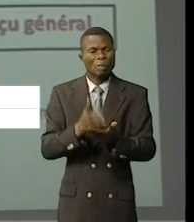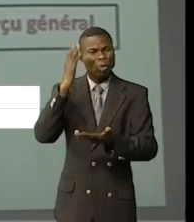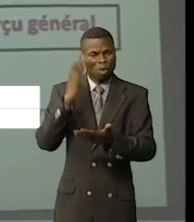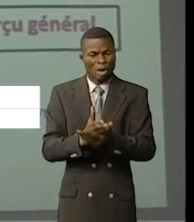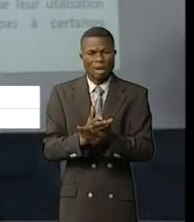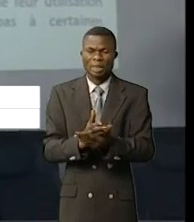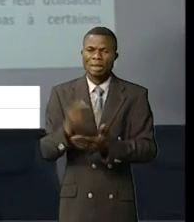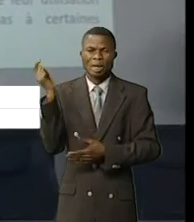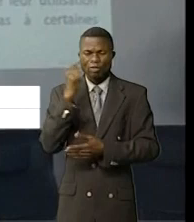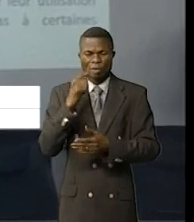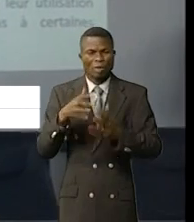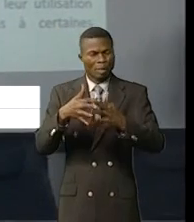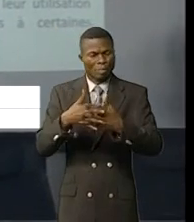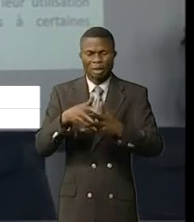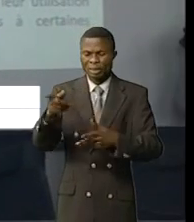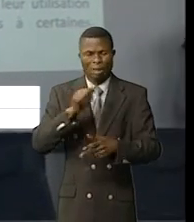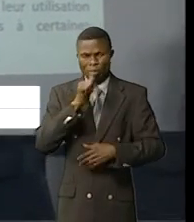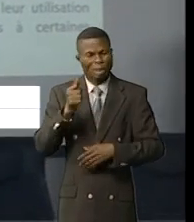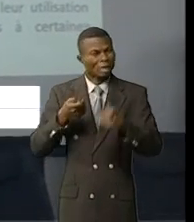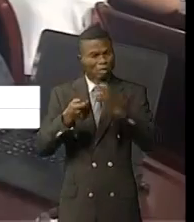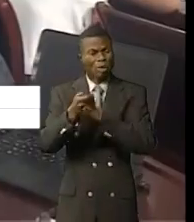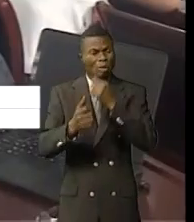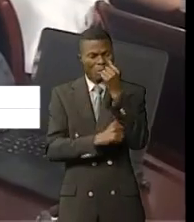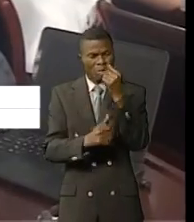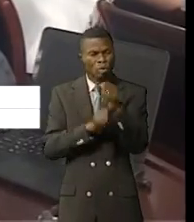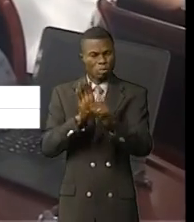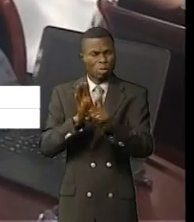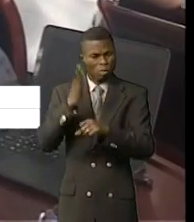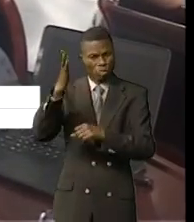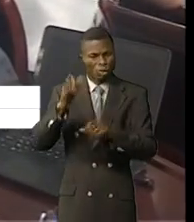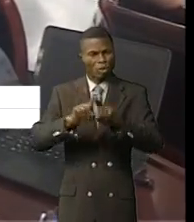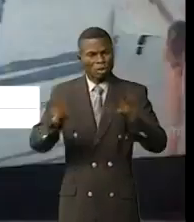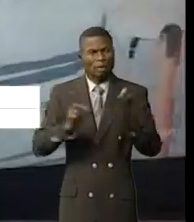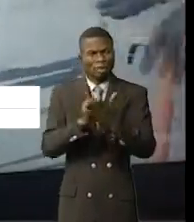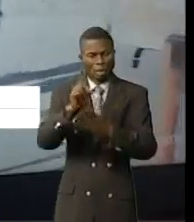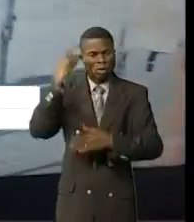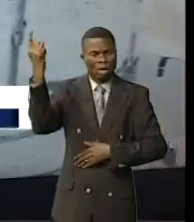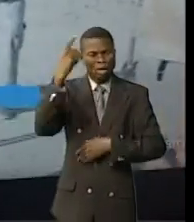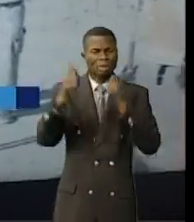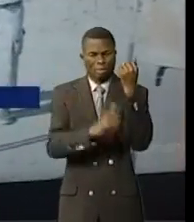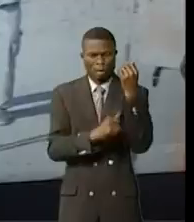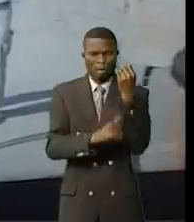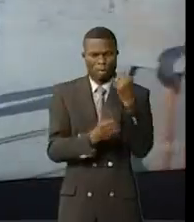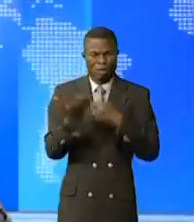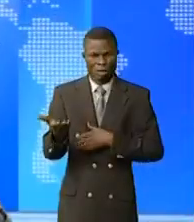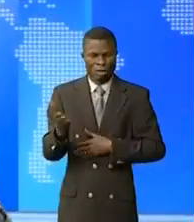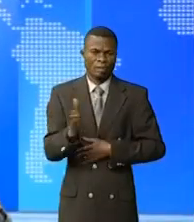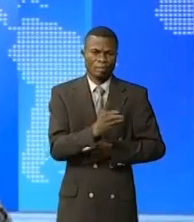la fabrication de ces robots tueurs, car il va à l'encontre du droit international